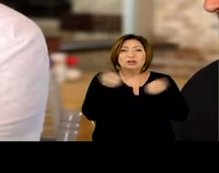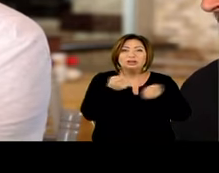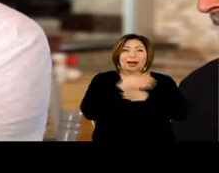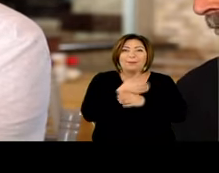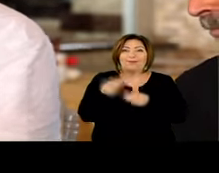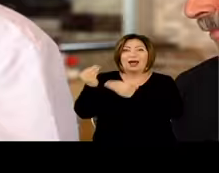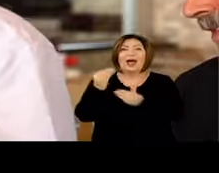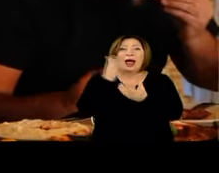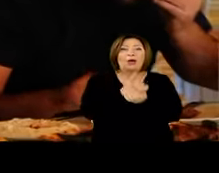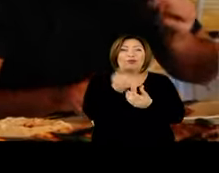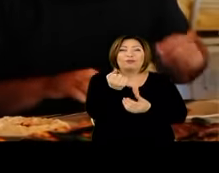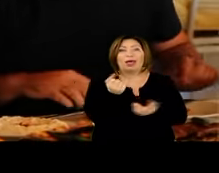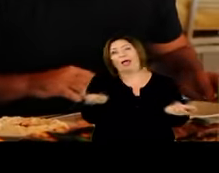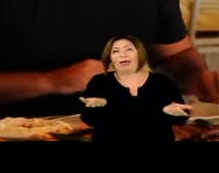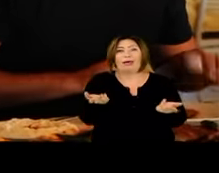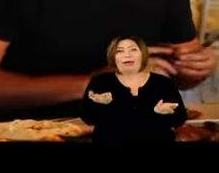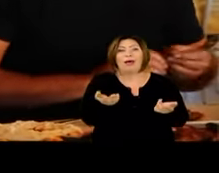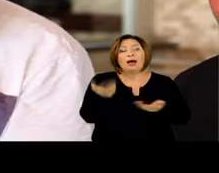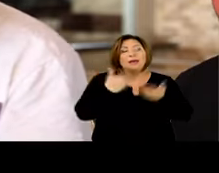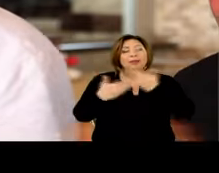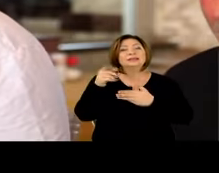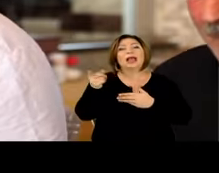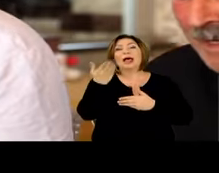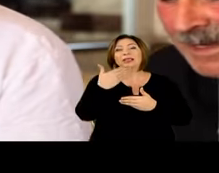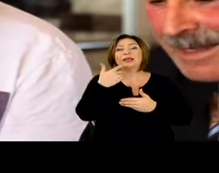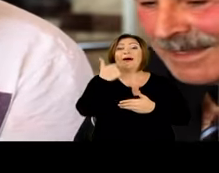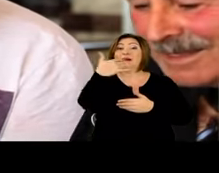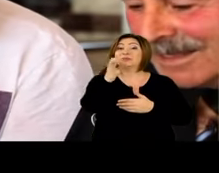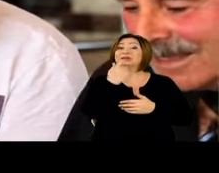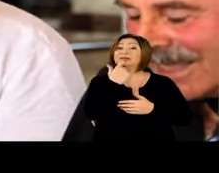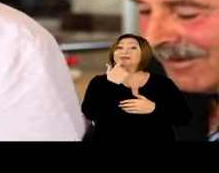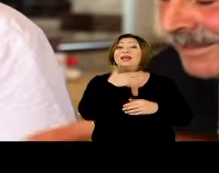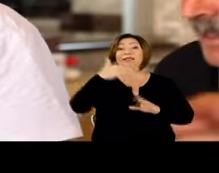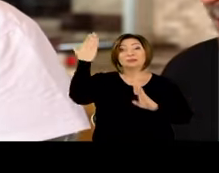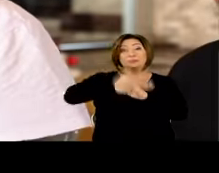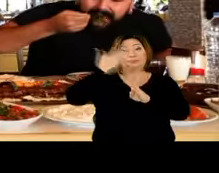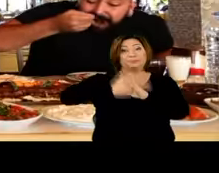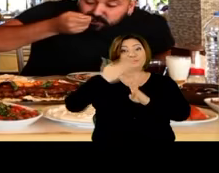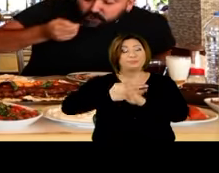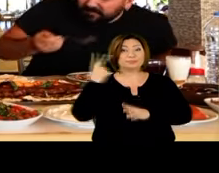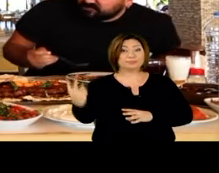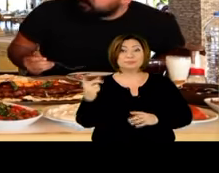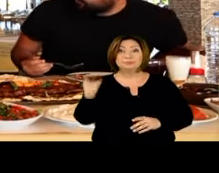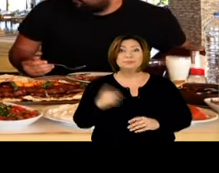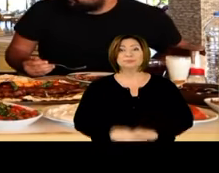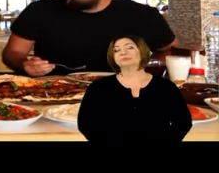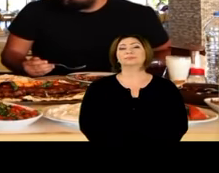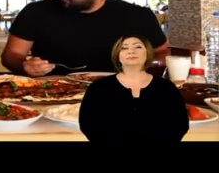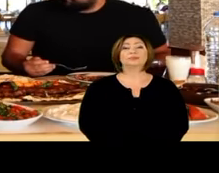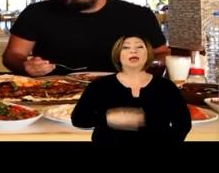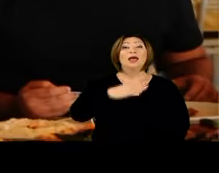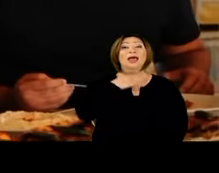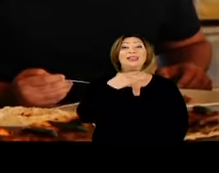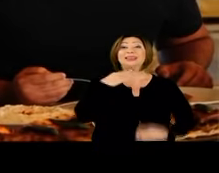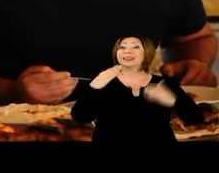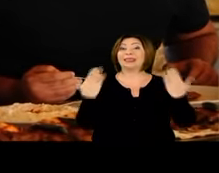ver, araya köfte koy, bilmem ne. Afiyet anlat olsun. Abi nedir afiyet bu olay? Sen 60 yıldır et kesiyorsun. Evet, hasapsın. Nedir yıldır abi olay? Etin